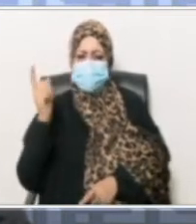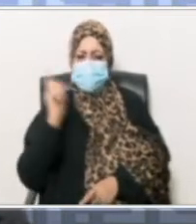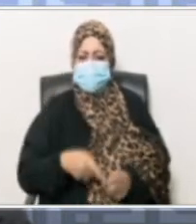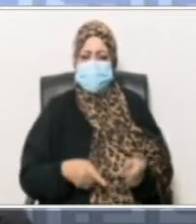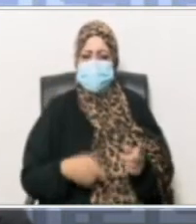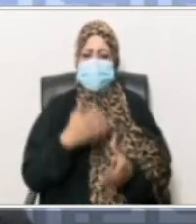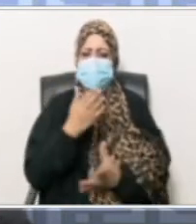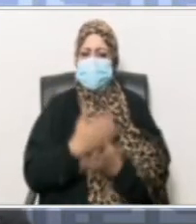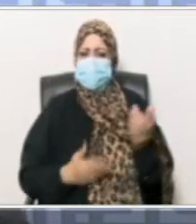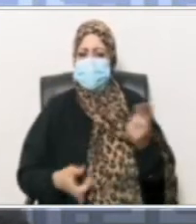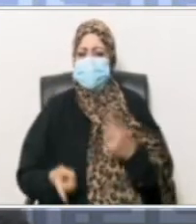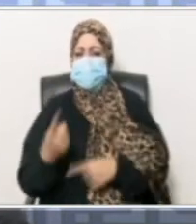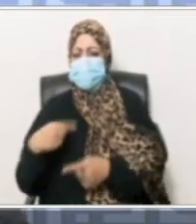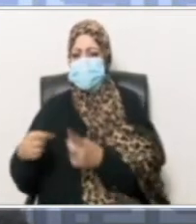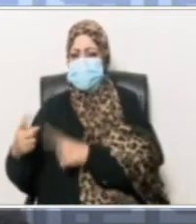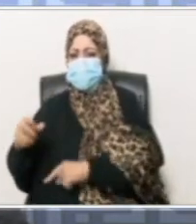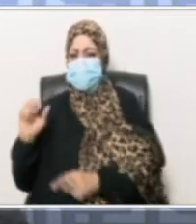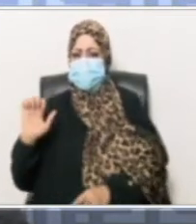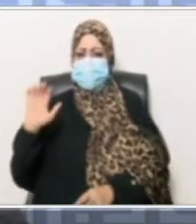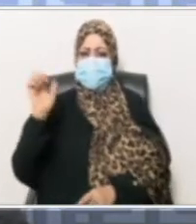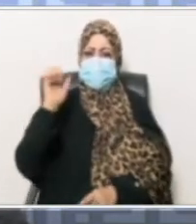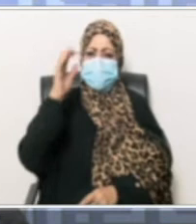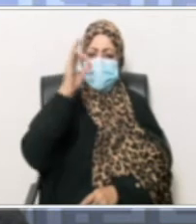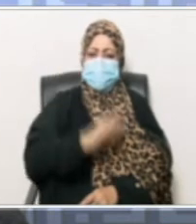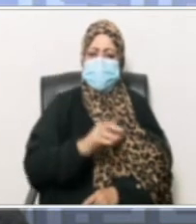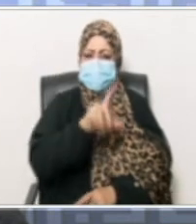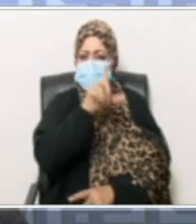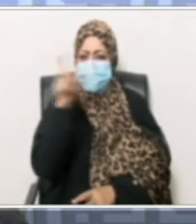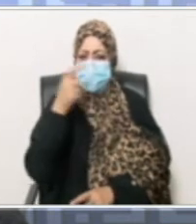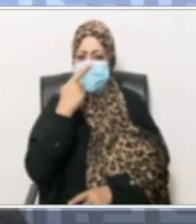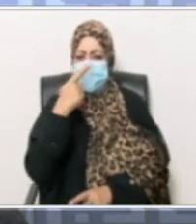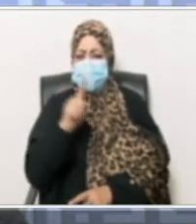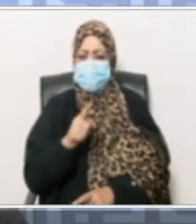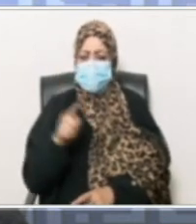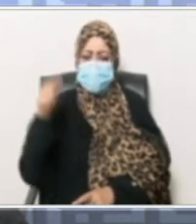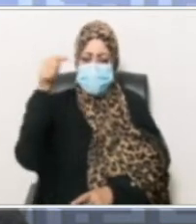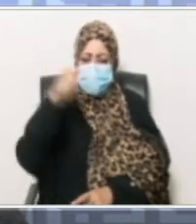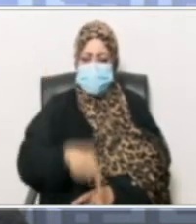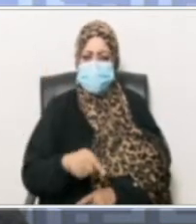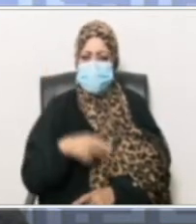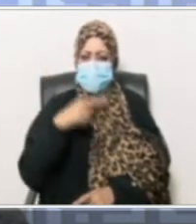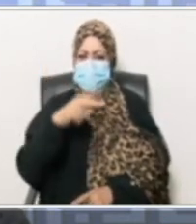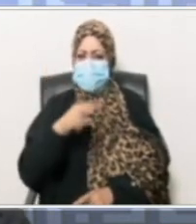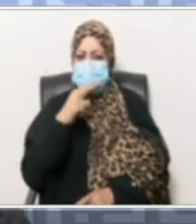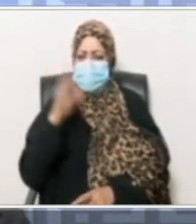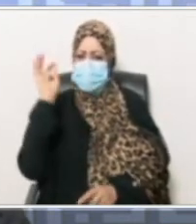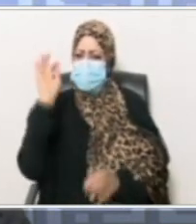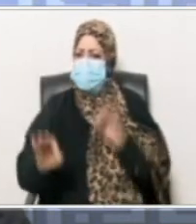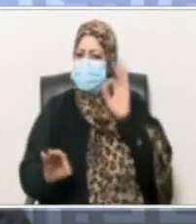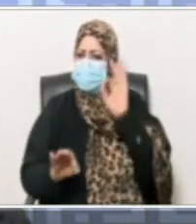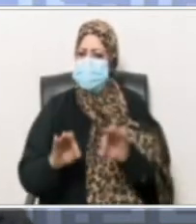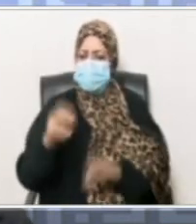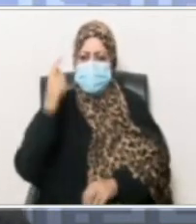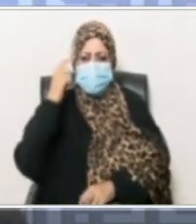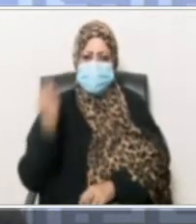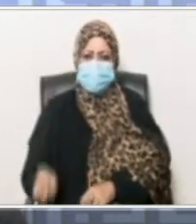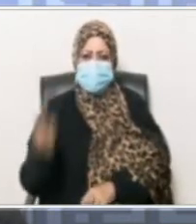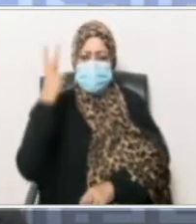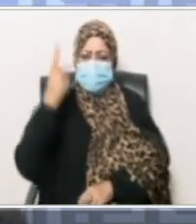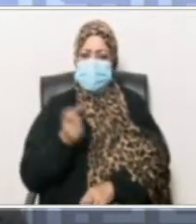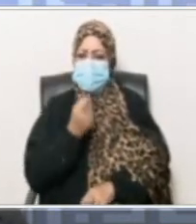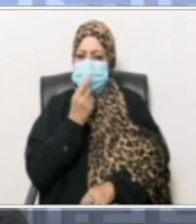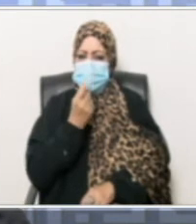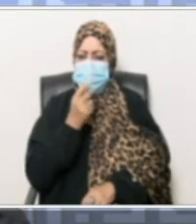عز وجل سلطتموه بهذه الألسنة وبهذه الأفكار وبهذه الفتاوى المضللة. فهل يعقل النبي عليه